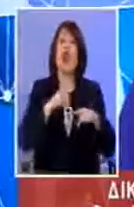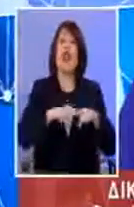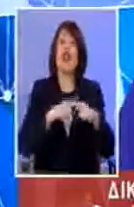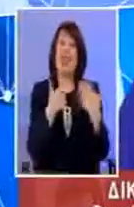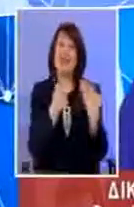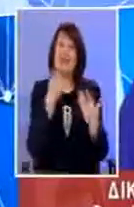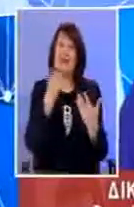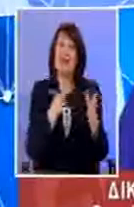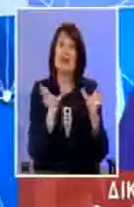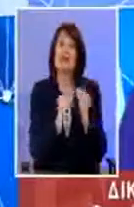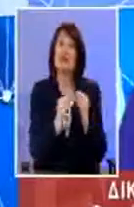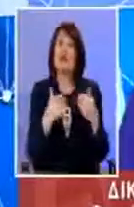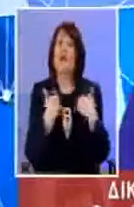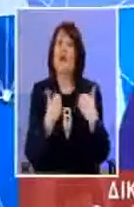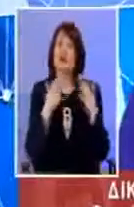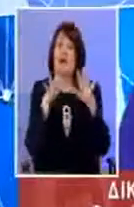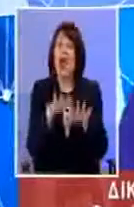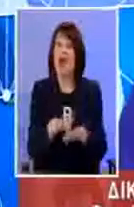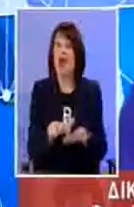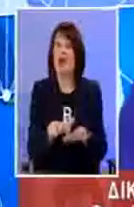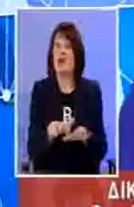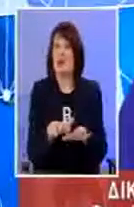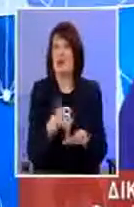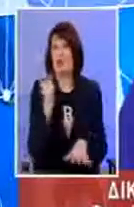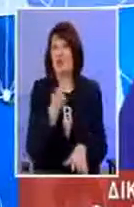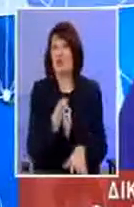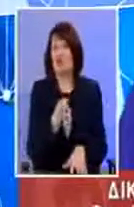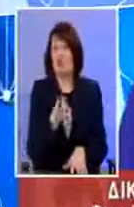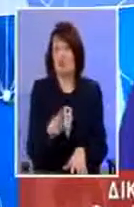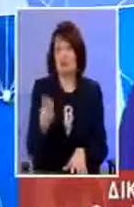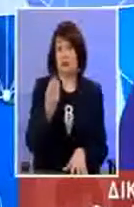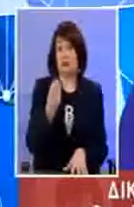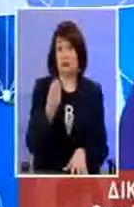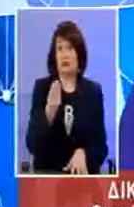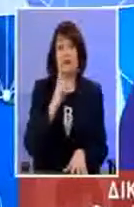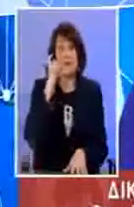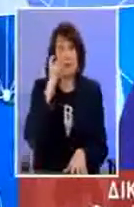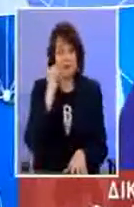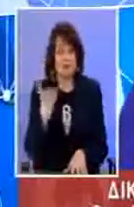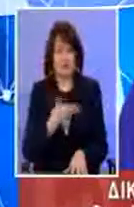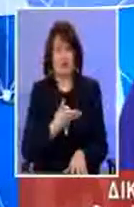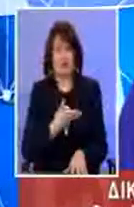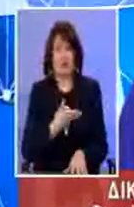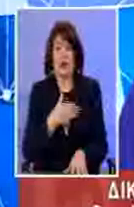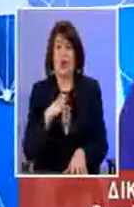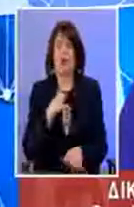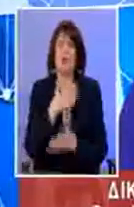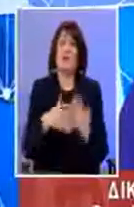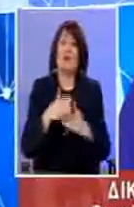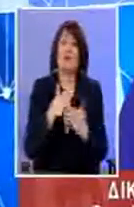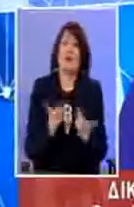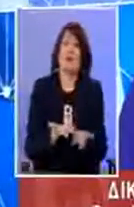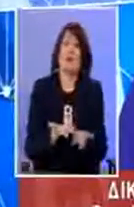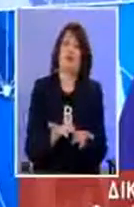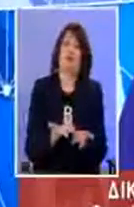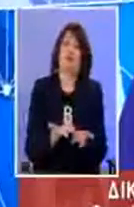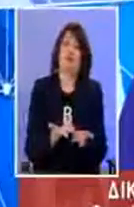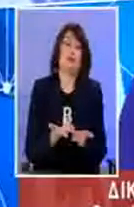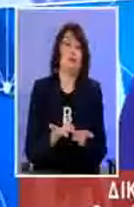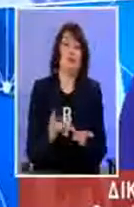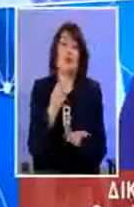60%. Φαντάζεστε λοιπόν τι γίνεται και πόσο πληγώνονται τα άτομα με αναπηρία στον